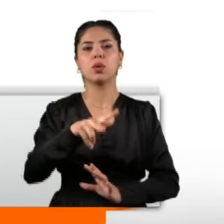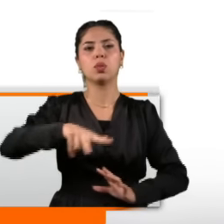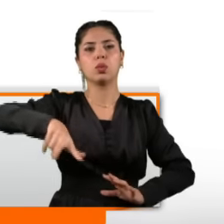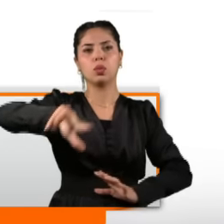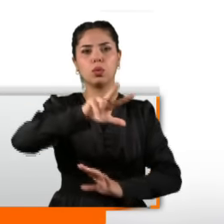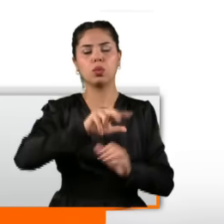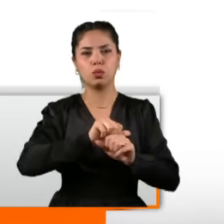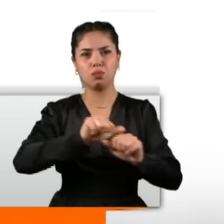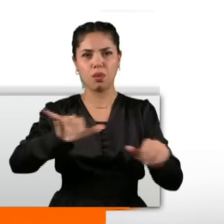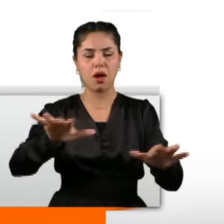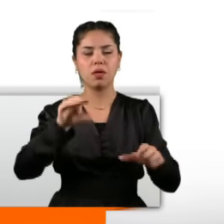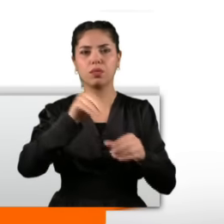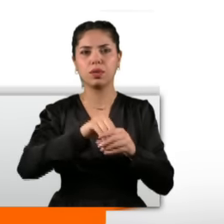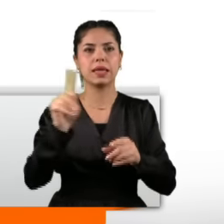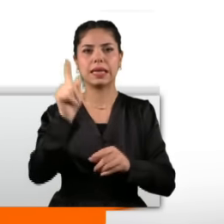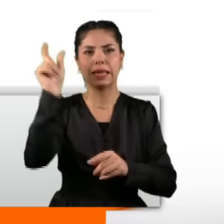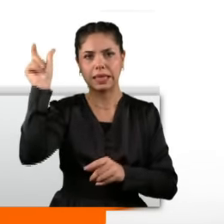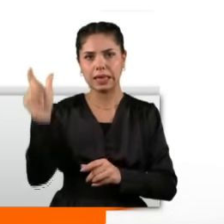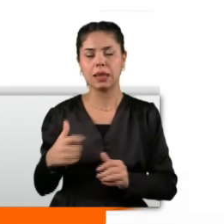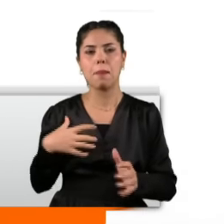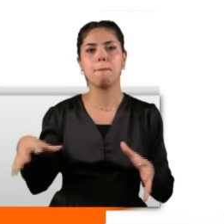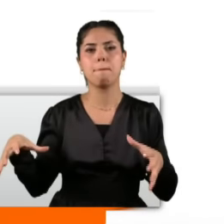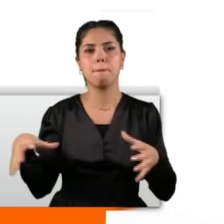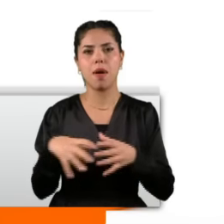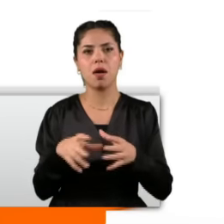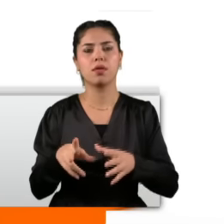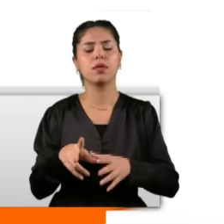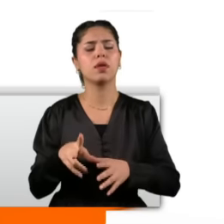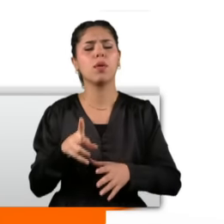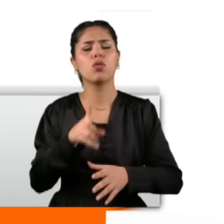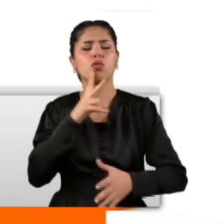Demir'in paylaşımlarında liderimizin ve partimizin son